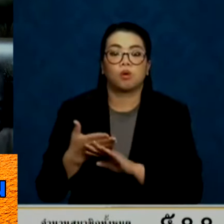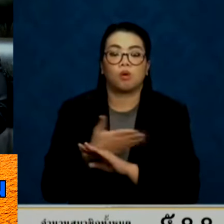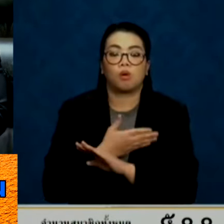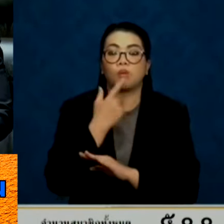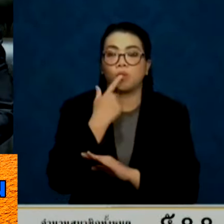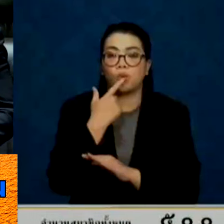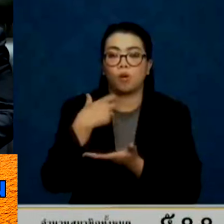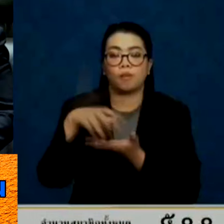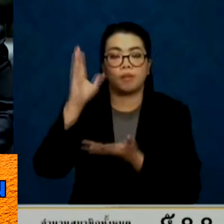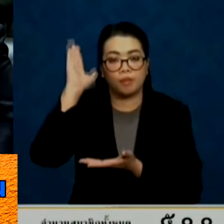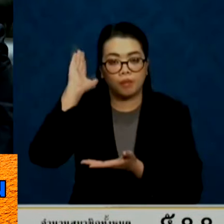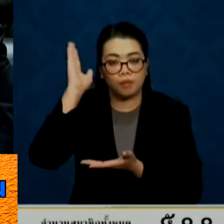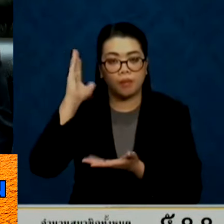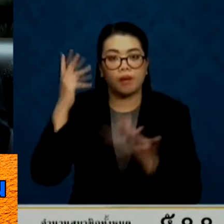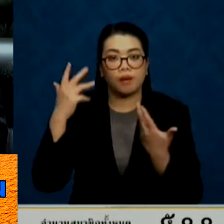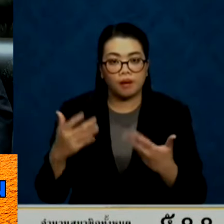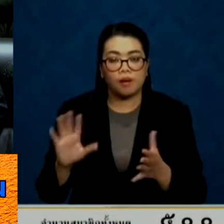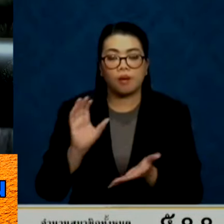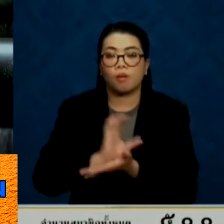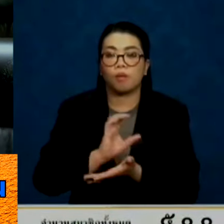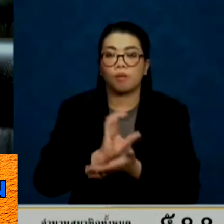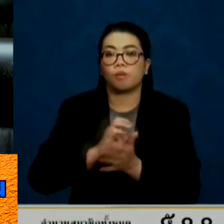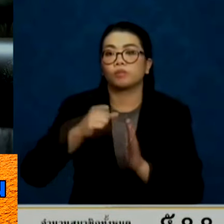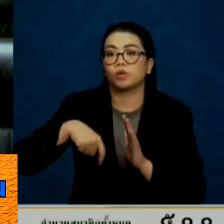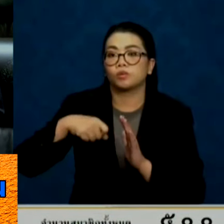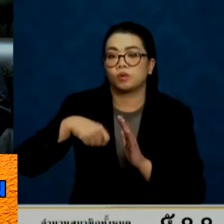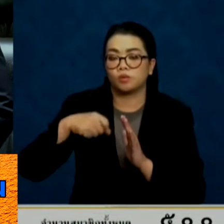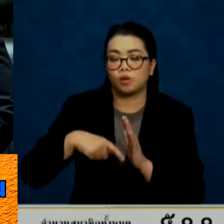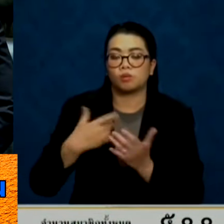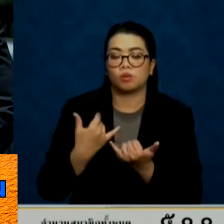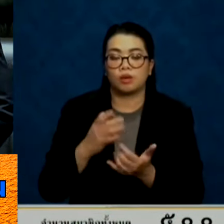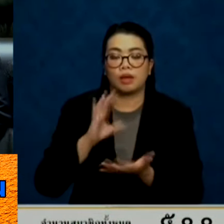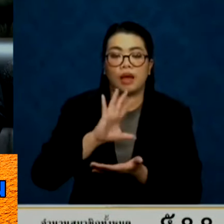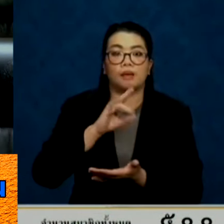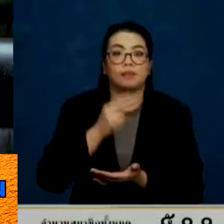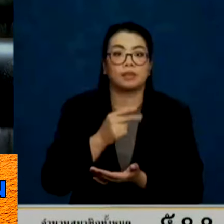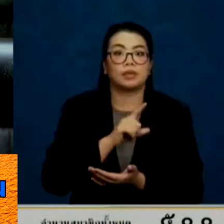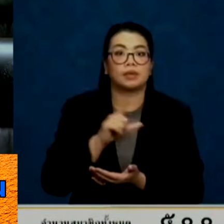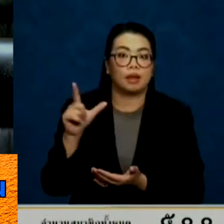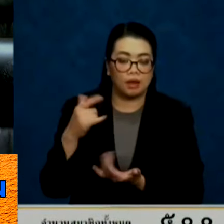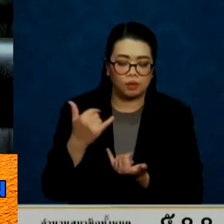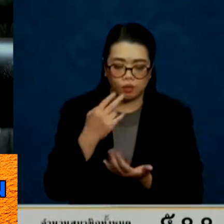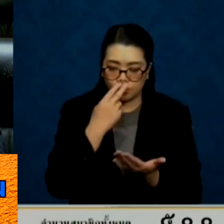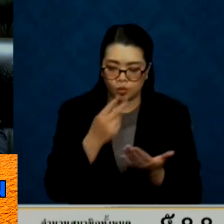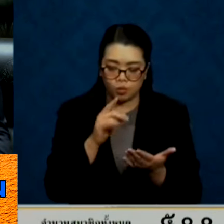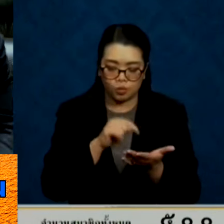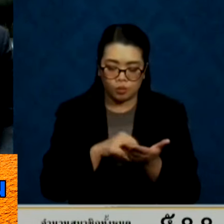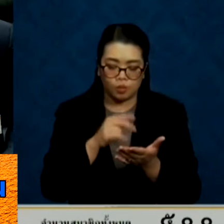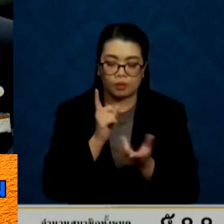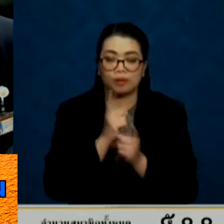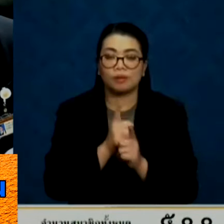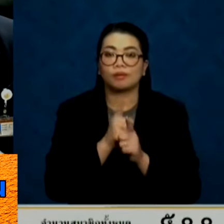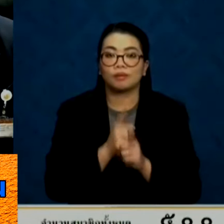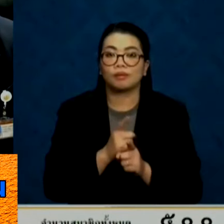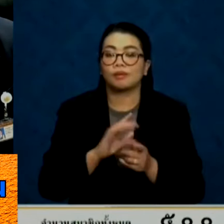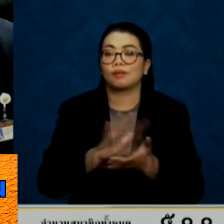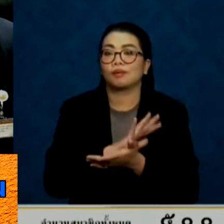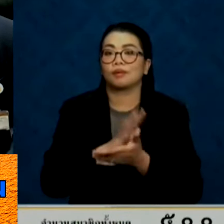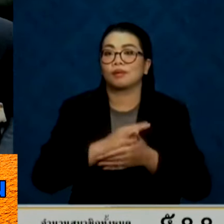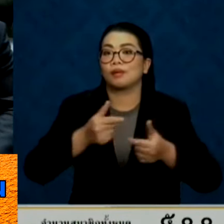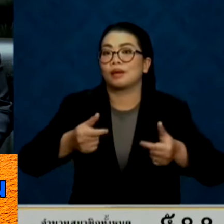้านี้ได้มการอพี่ปลายมาแล้วว่างบซ่อมของเราใน 50,000 กวล้านผมดูตามเอกสารข